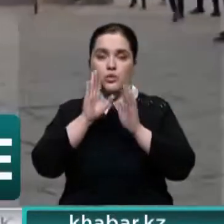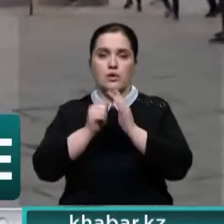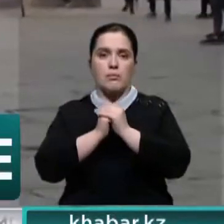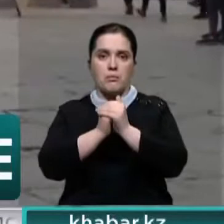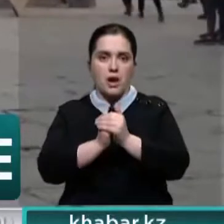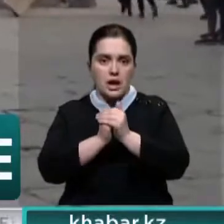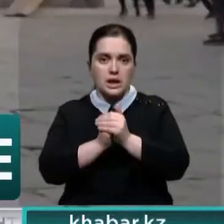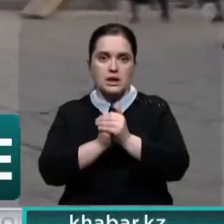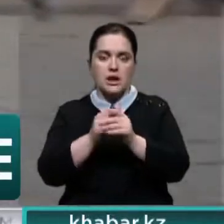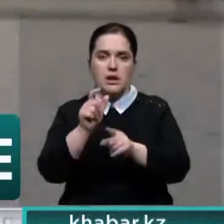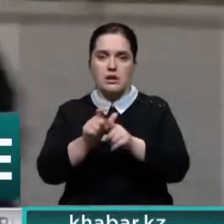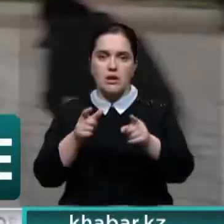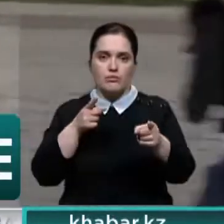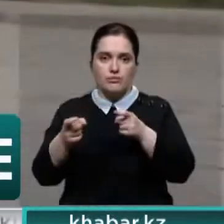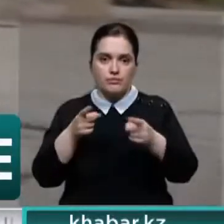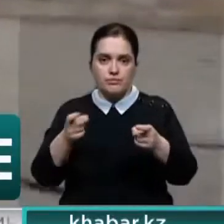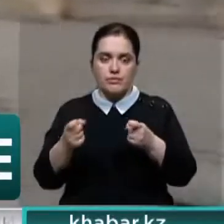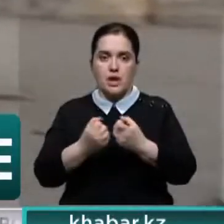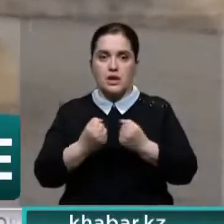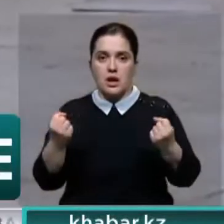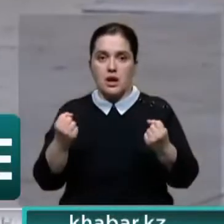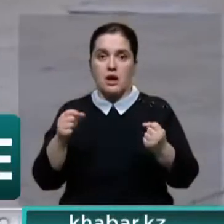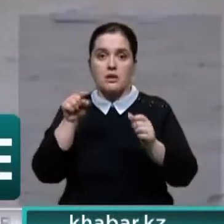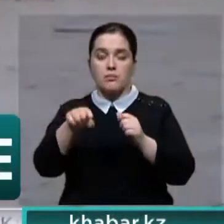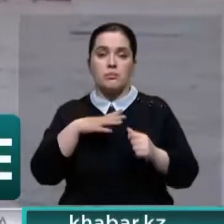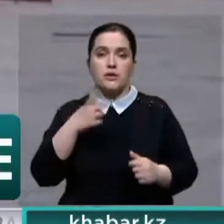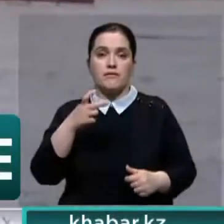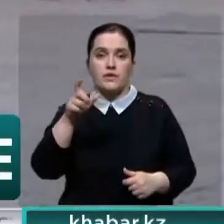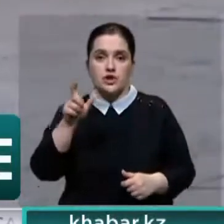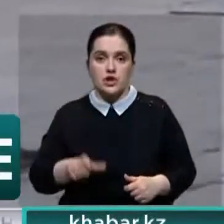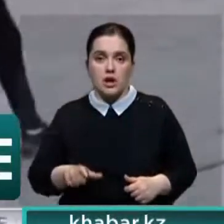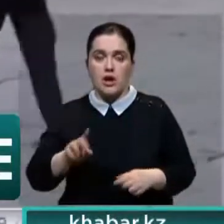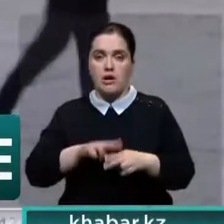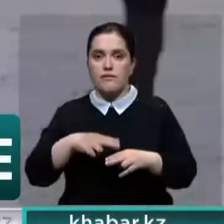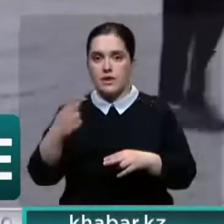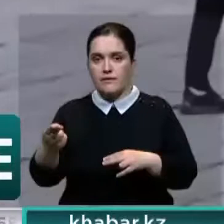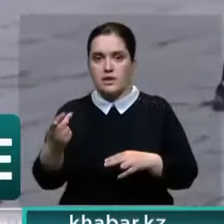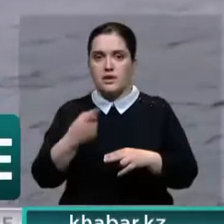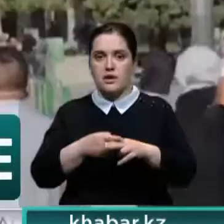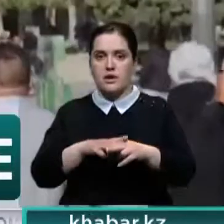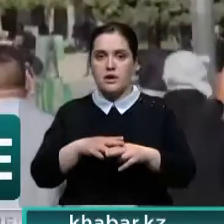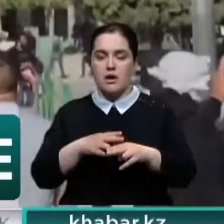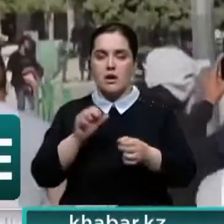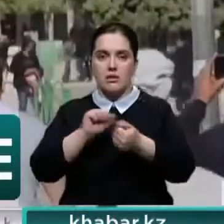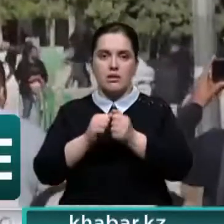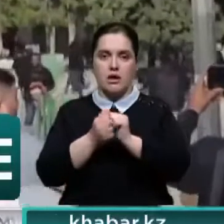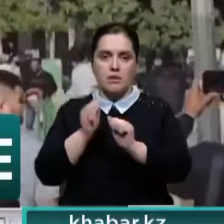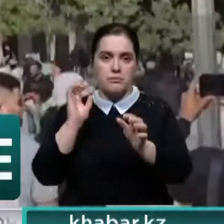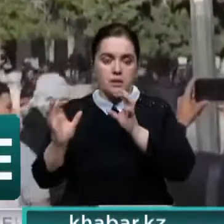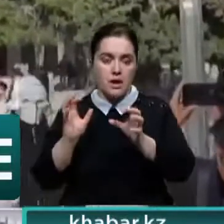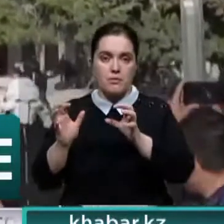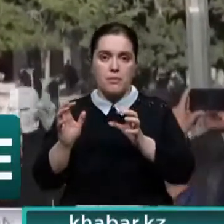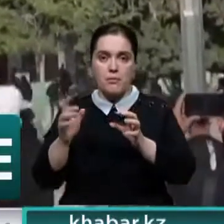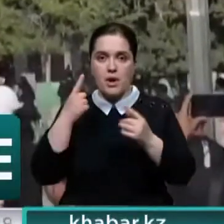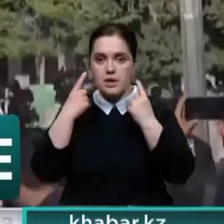молитвы и применила резиновые пули и светошумовые гранаты. В это время там находились 200 палестинцев. В ответ они забросали служителей